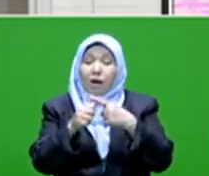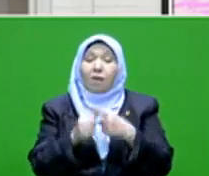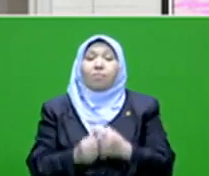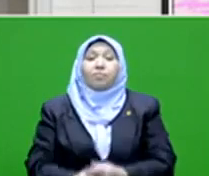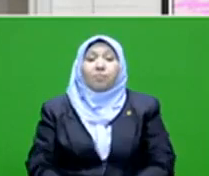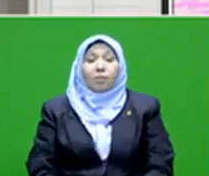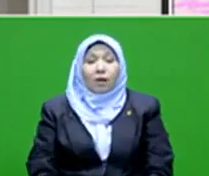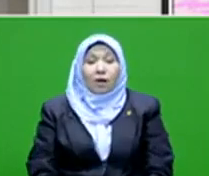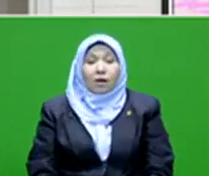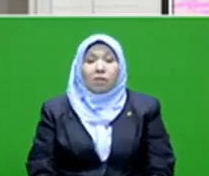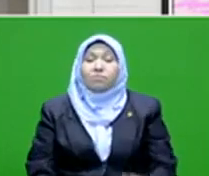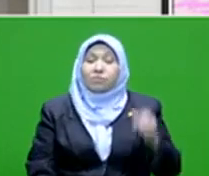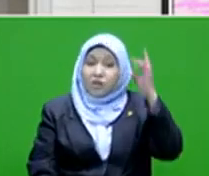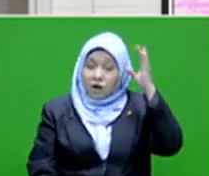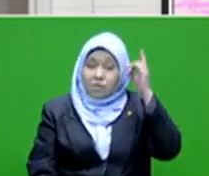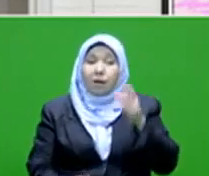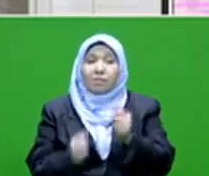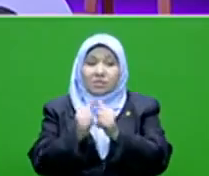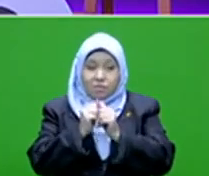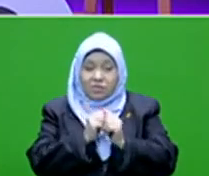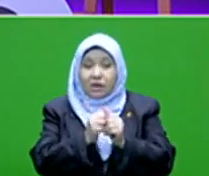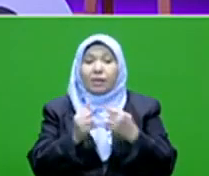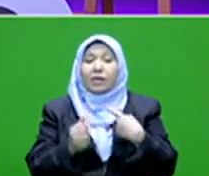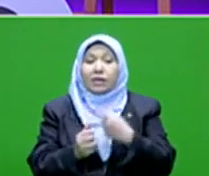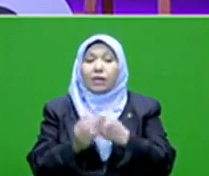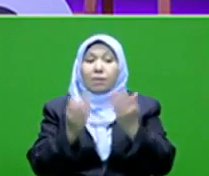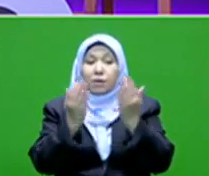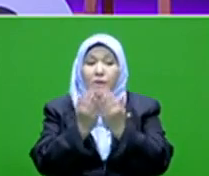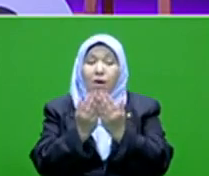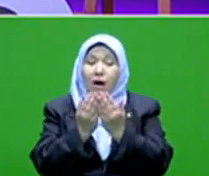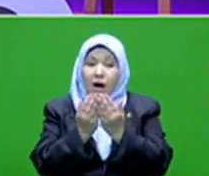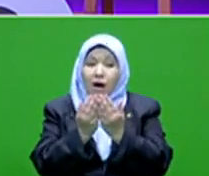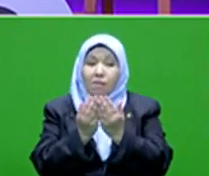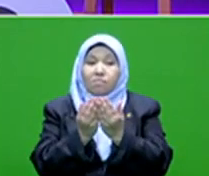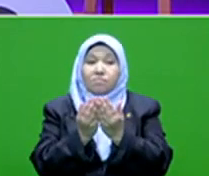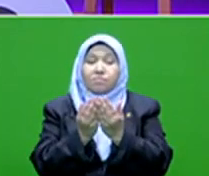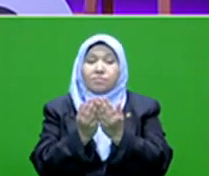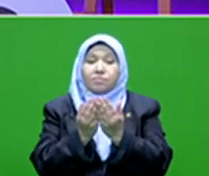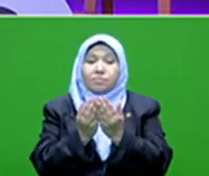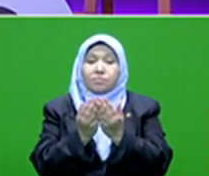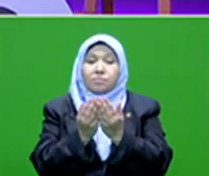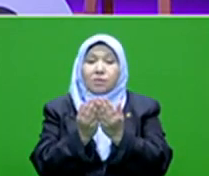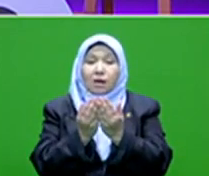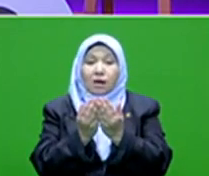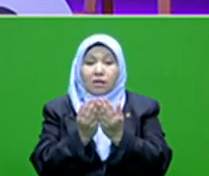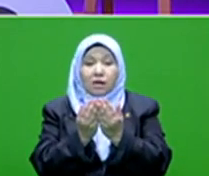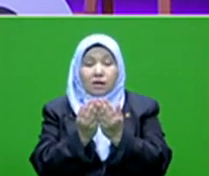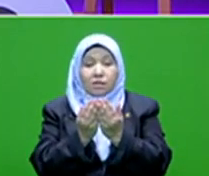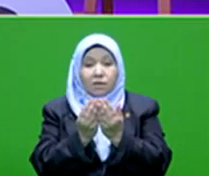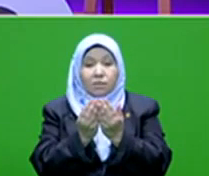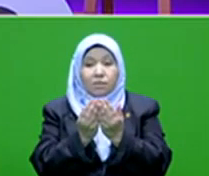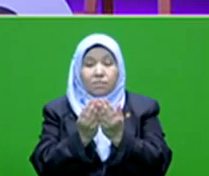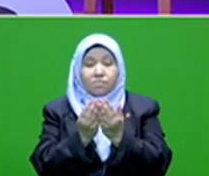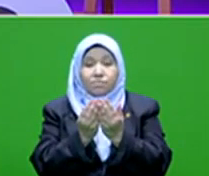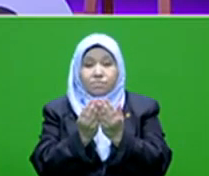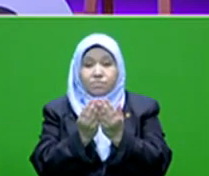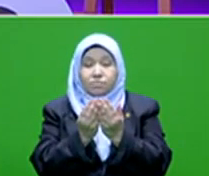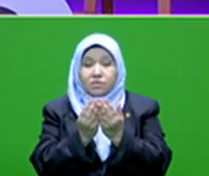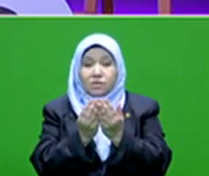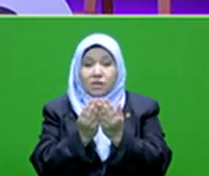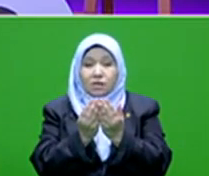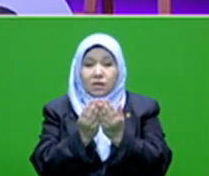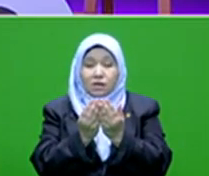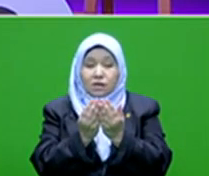silakan. Ya, insyaAllah sama-sama kita berdoa. Subhanaka la ilma lana illa ma'allamtana innaka anta alimu hakim.